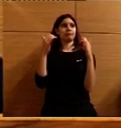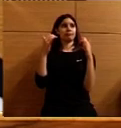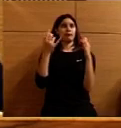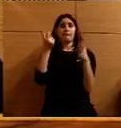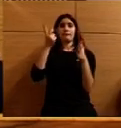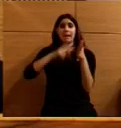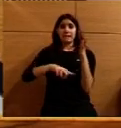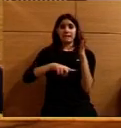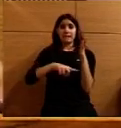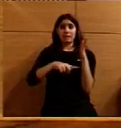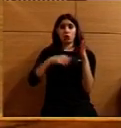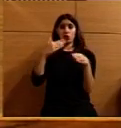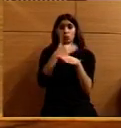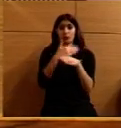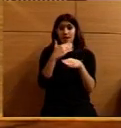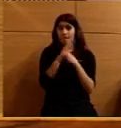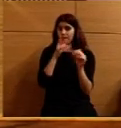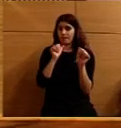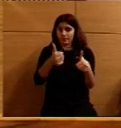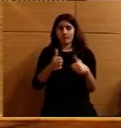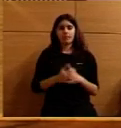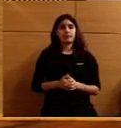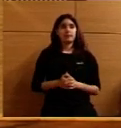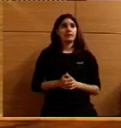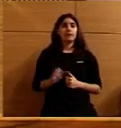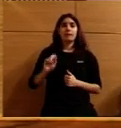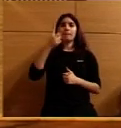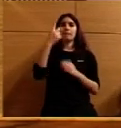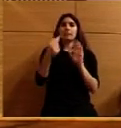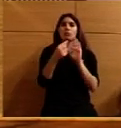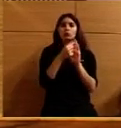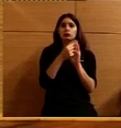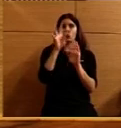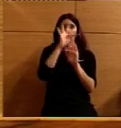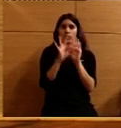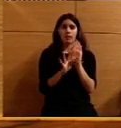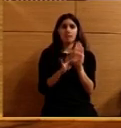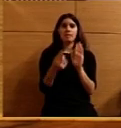del mes d'octubre. Primer punt